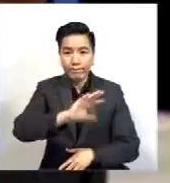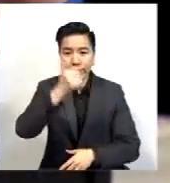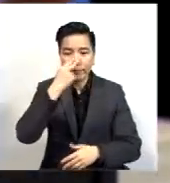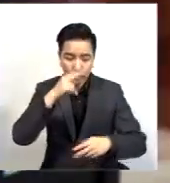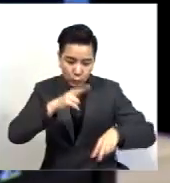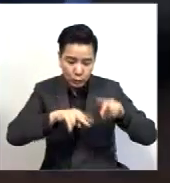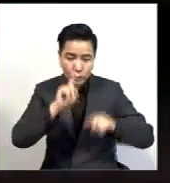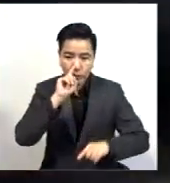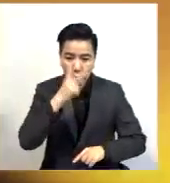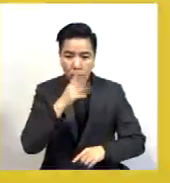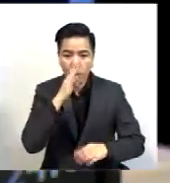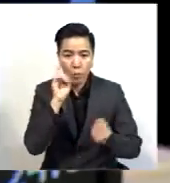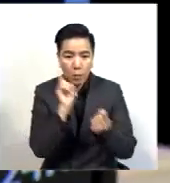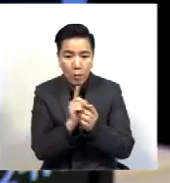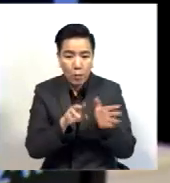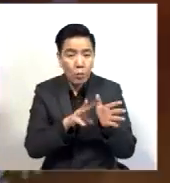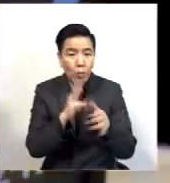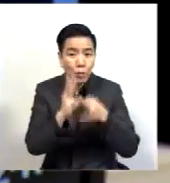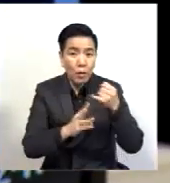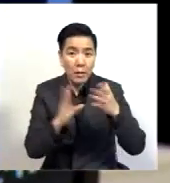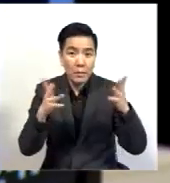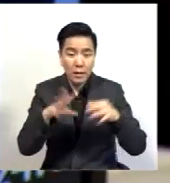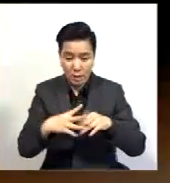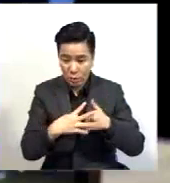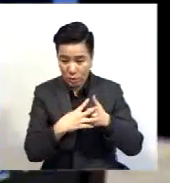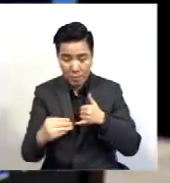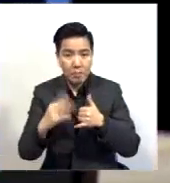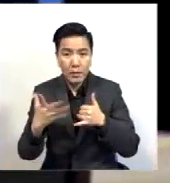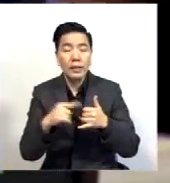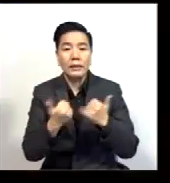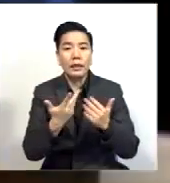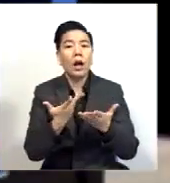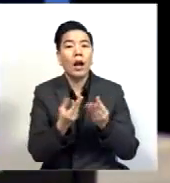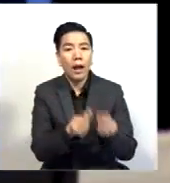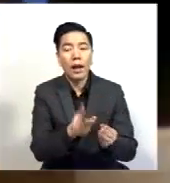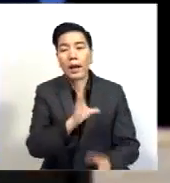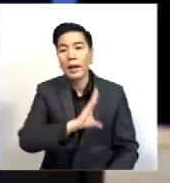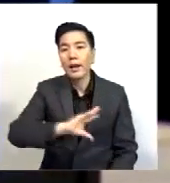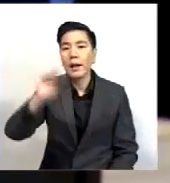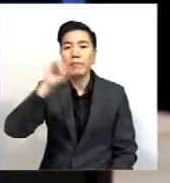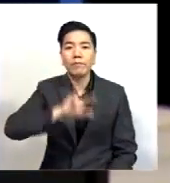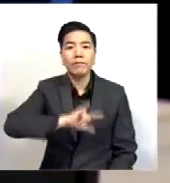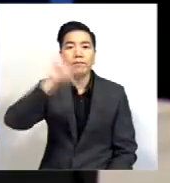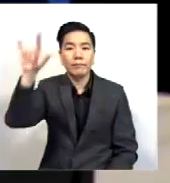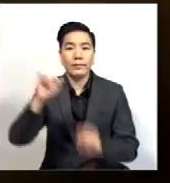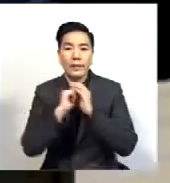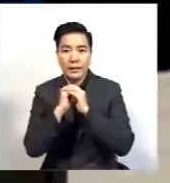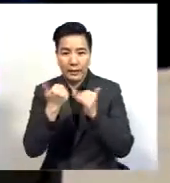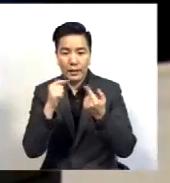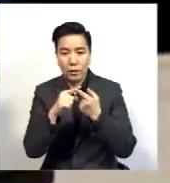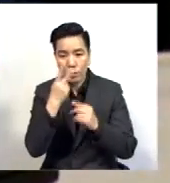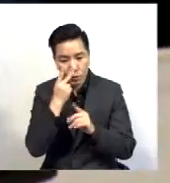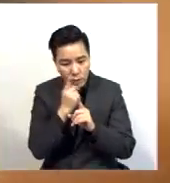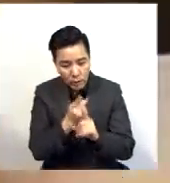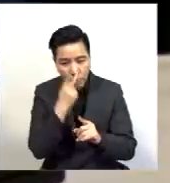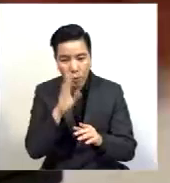จยืนยันซ้ำถ้าไม่พบไวรัสที่แพร่ติดต่อได้แล้วก็จากนี้จะอนุญาตให้กลับบ้านได้และจากการติด